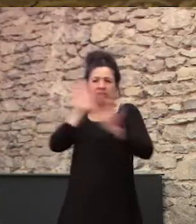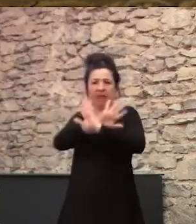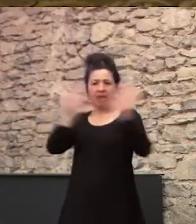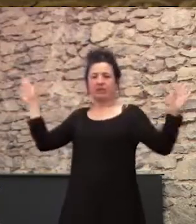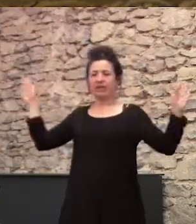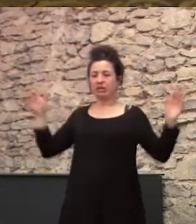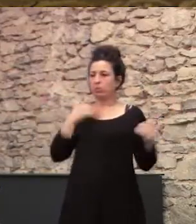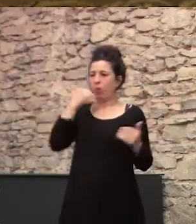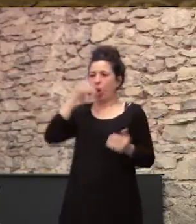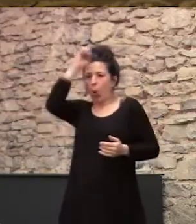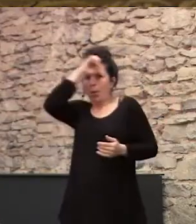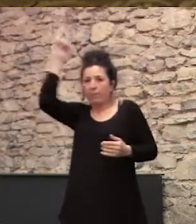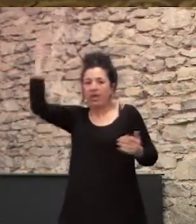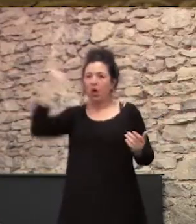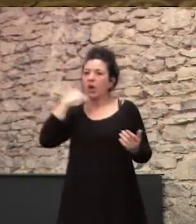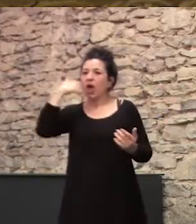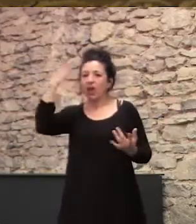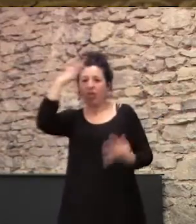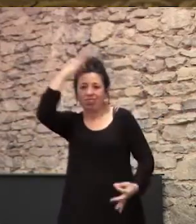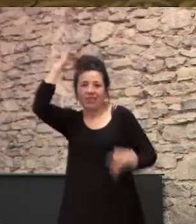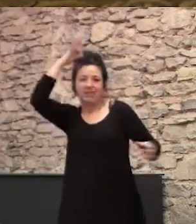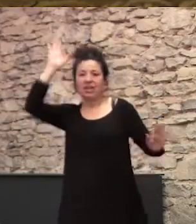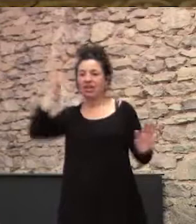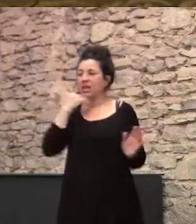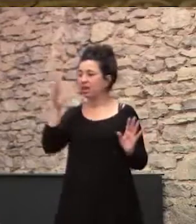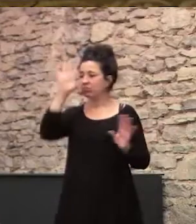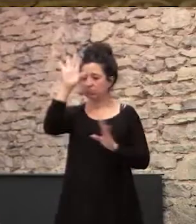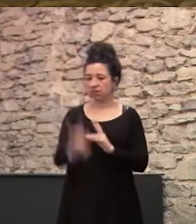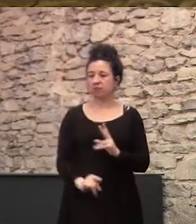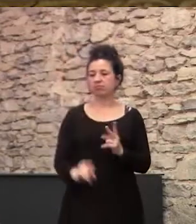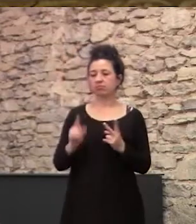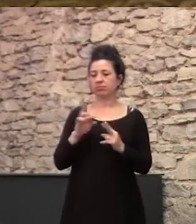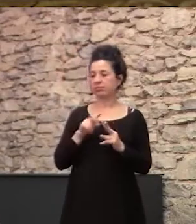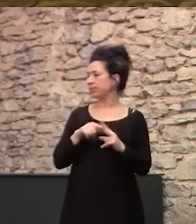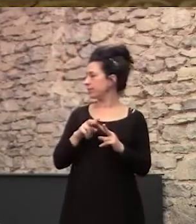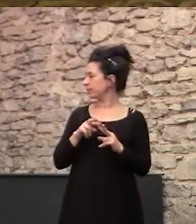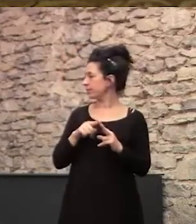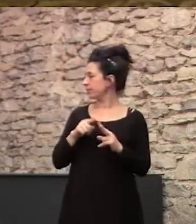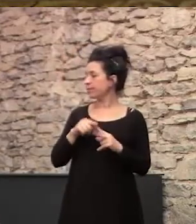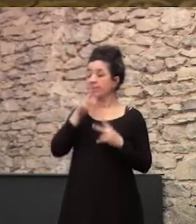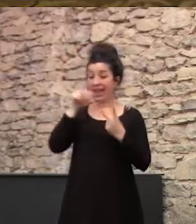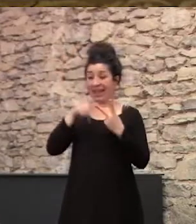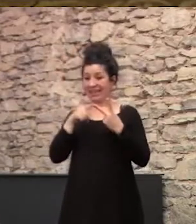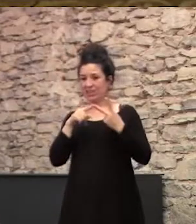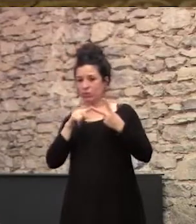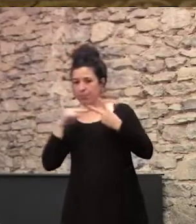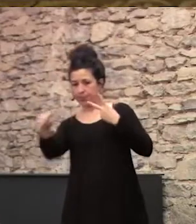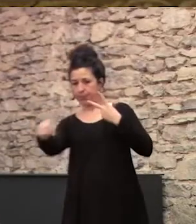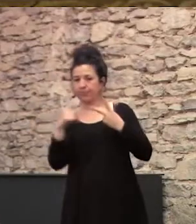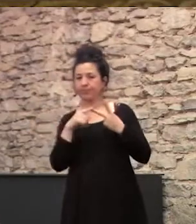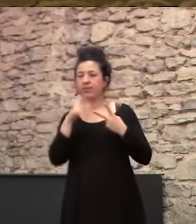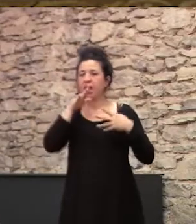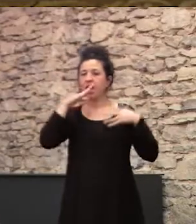txako. Matiz bat, edo. Bai, ez, orainen buruan dakatena eta